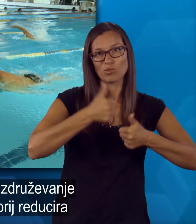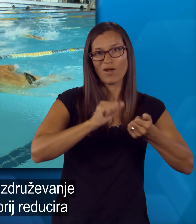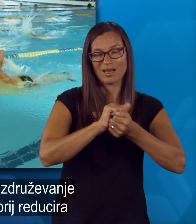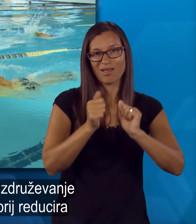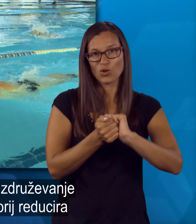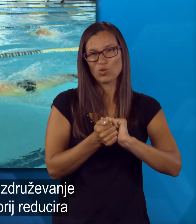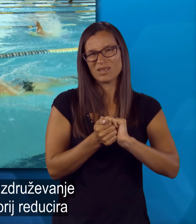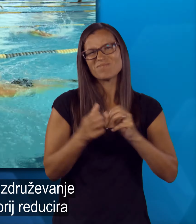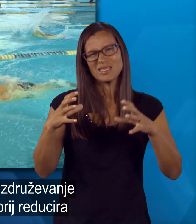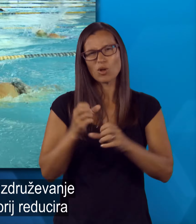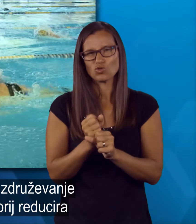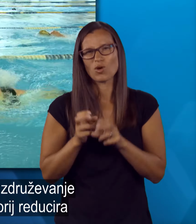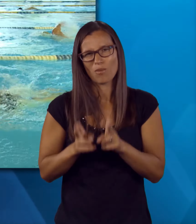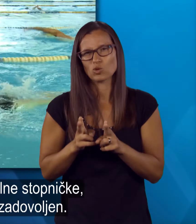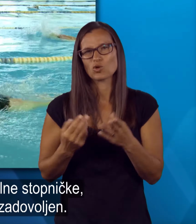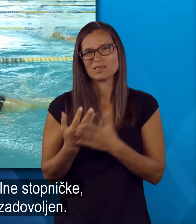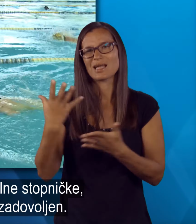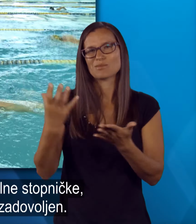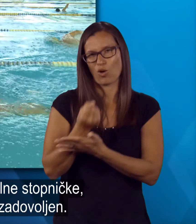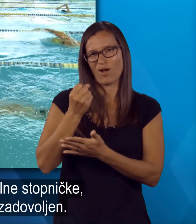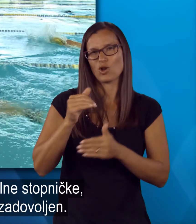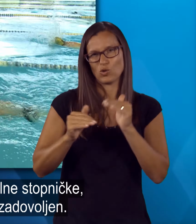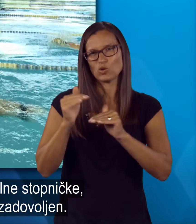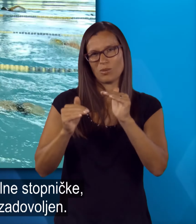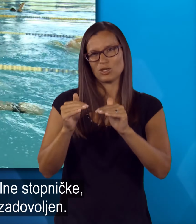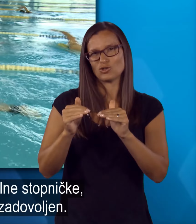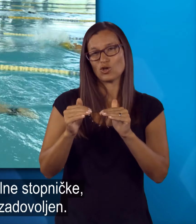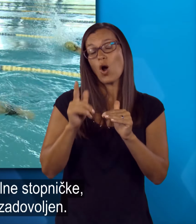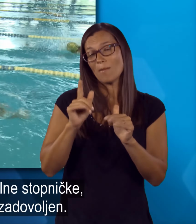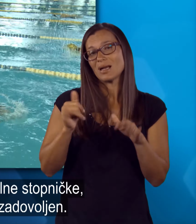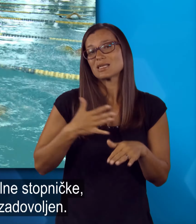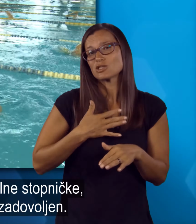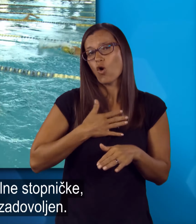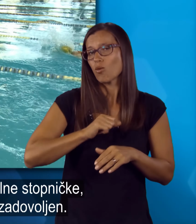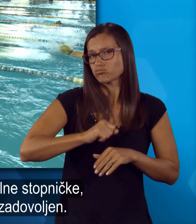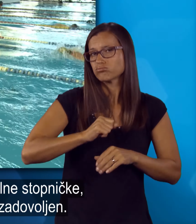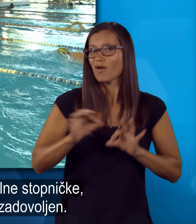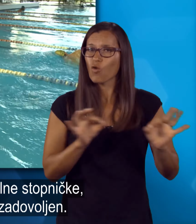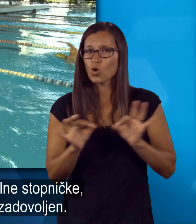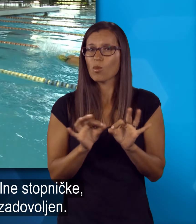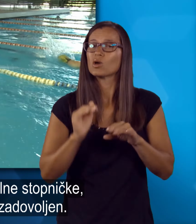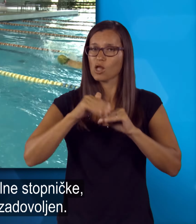reducira možnost za zmagovalne stupničke, a je s svojo formo zadovoljen.